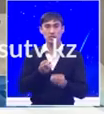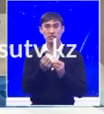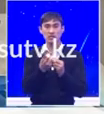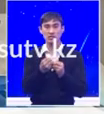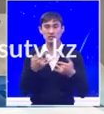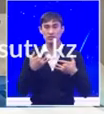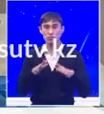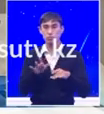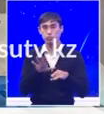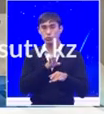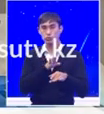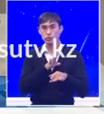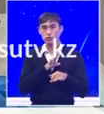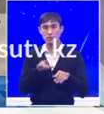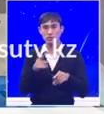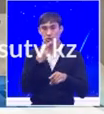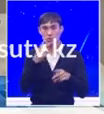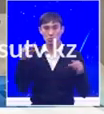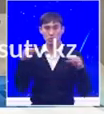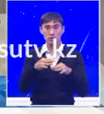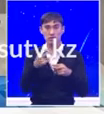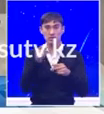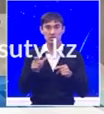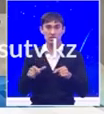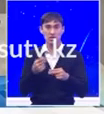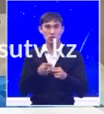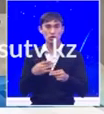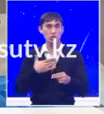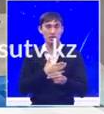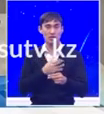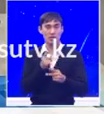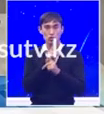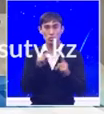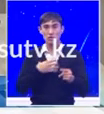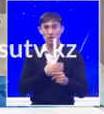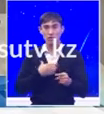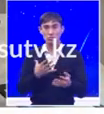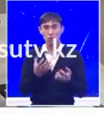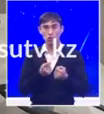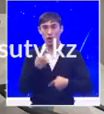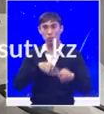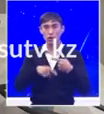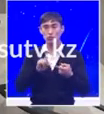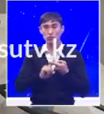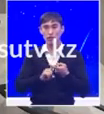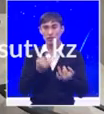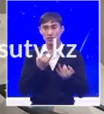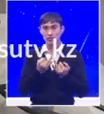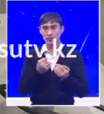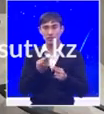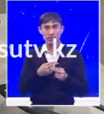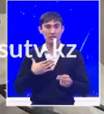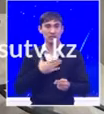выпуск не ожидали конечно такого наплыва зрителей но это очень приятно особенно важно получать обратную связь от них вот что действительно